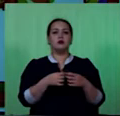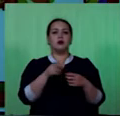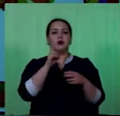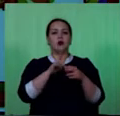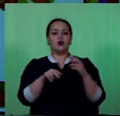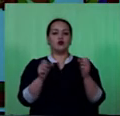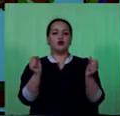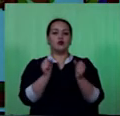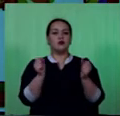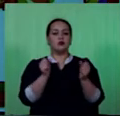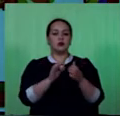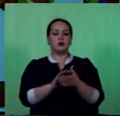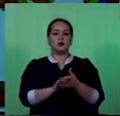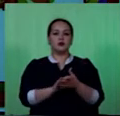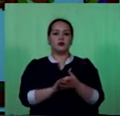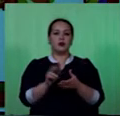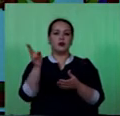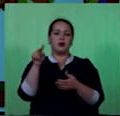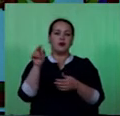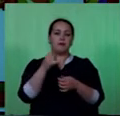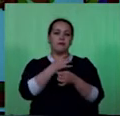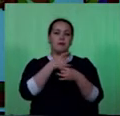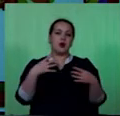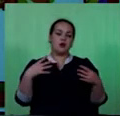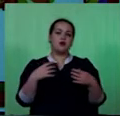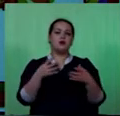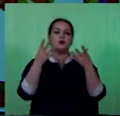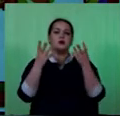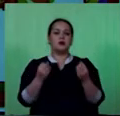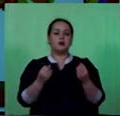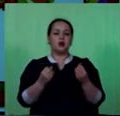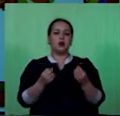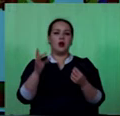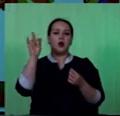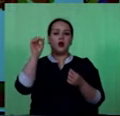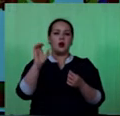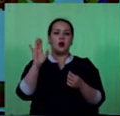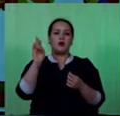зимы д праздник дня равноденствия